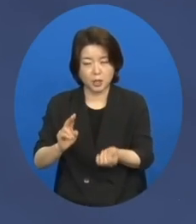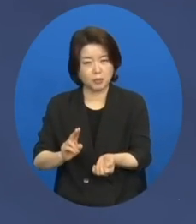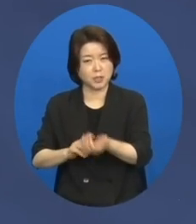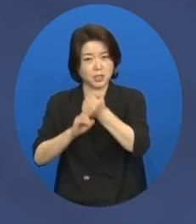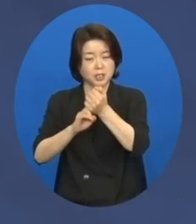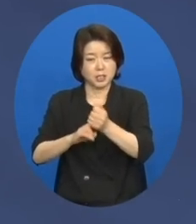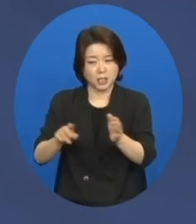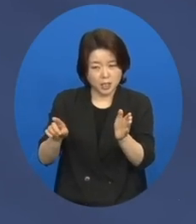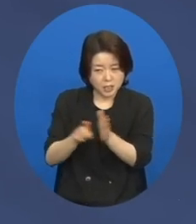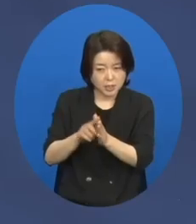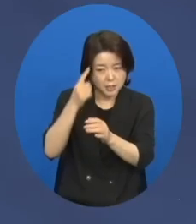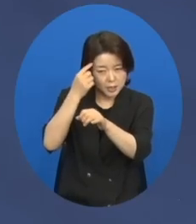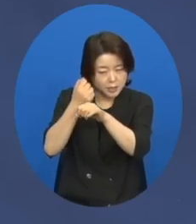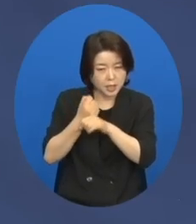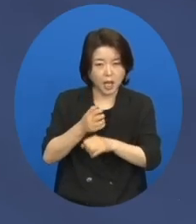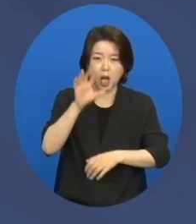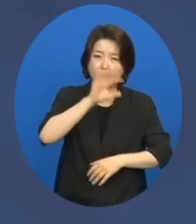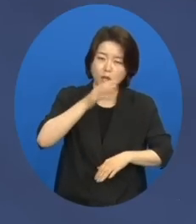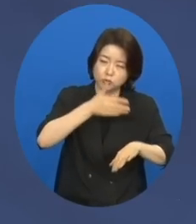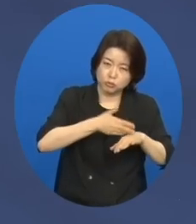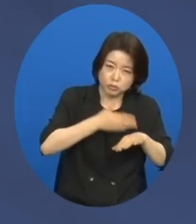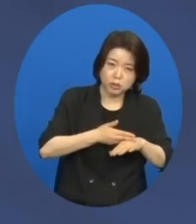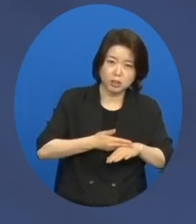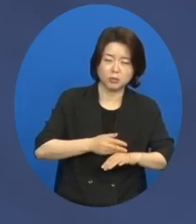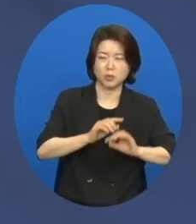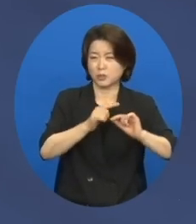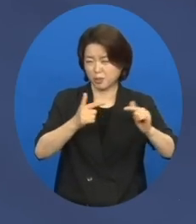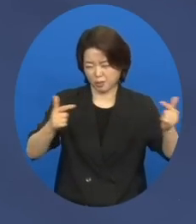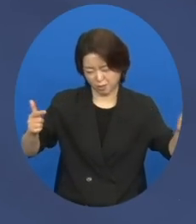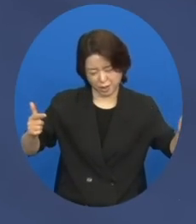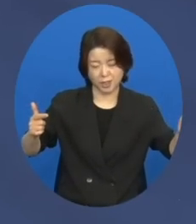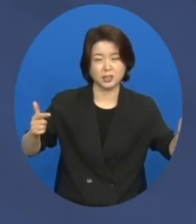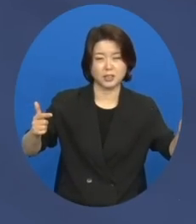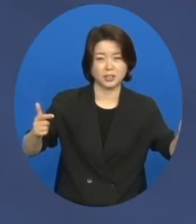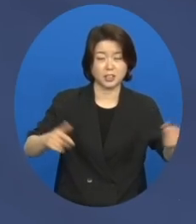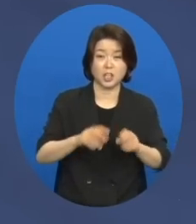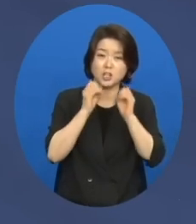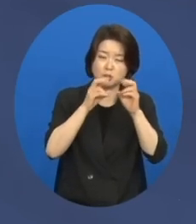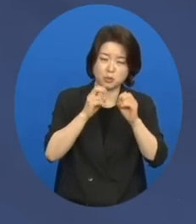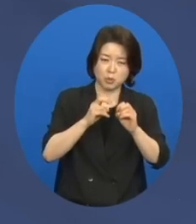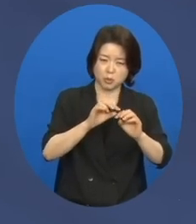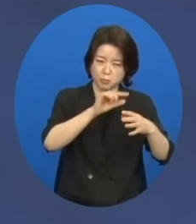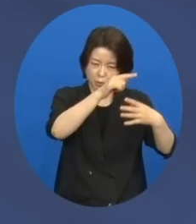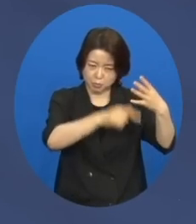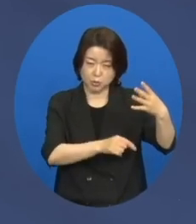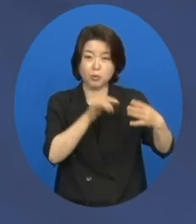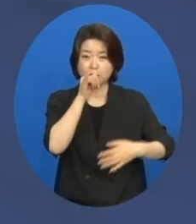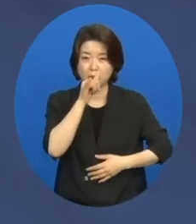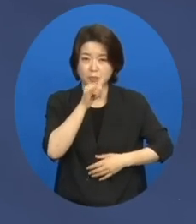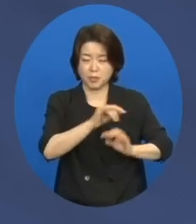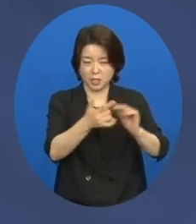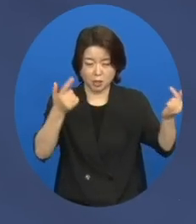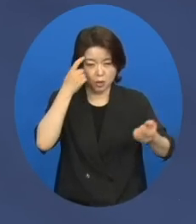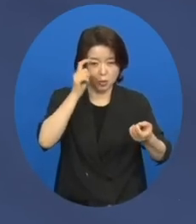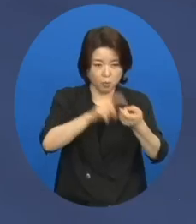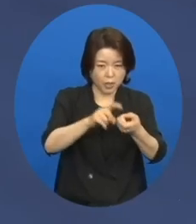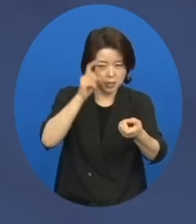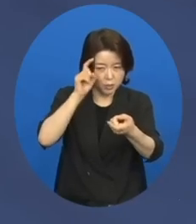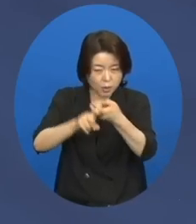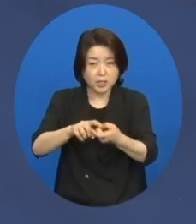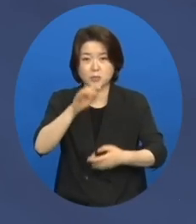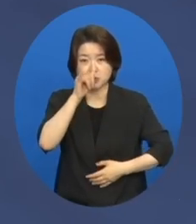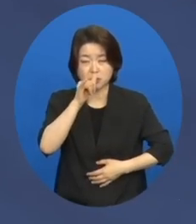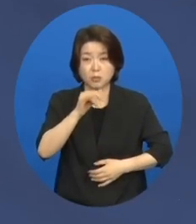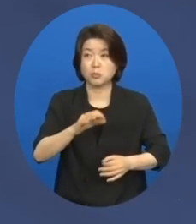기적이다, 신학이다, 훈련이다, 뭐 여러 선교의 여러 프로젝트다. 수많은 관심사가 많고 놀랄